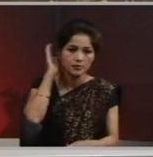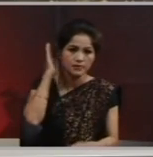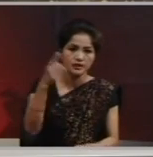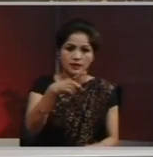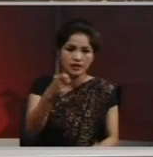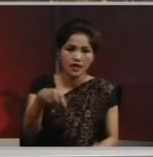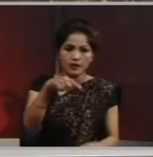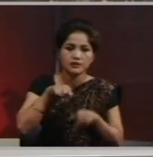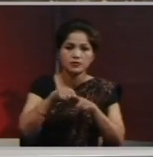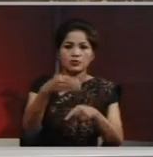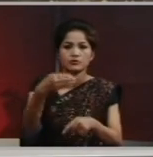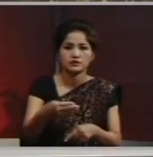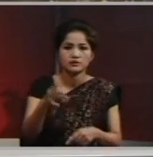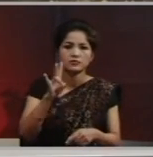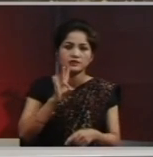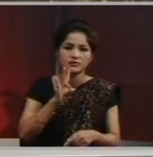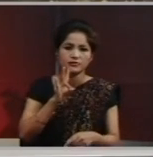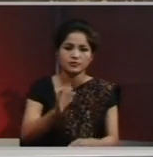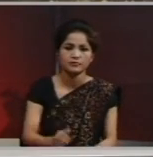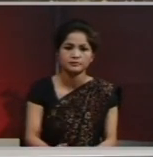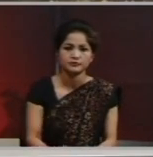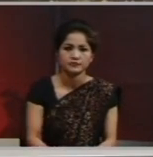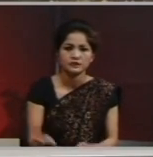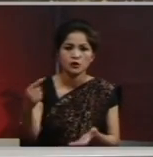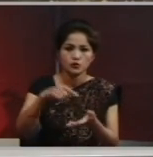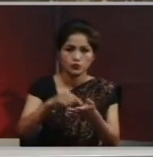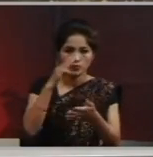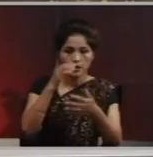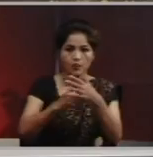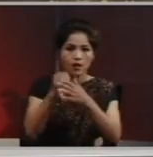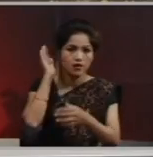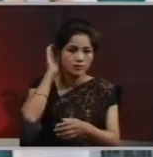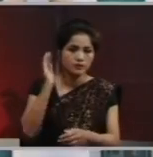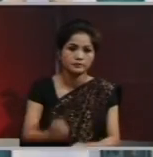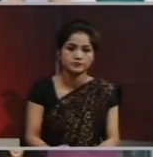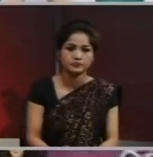खबर का लागि हामीसँग हुनुहुन्छ सिलु शर्मा। सुरुमा मूल खबर।